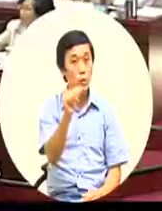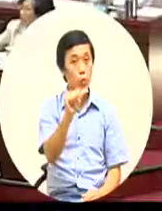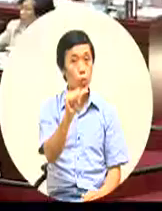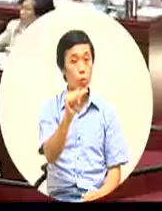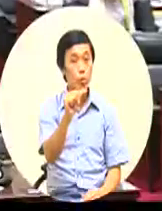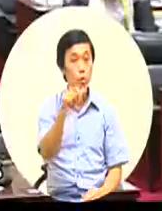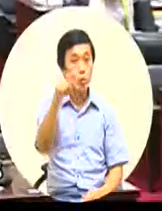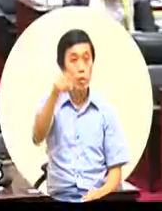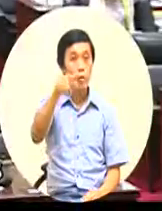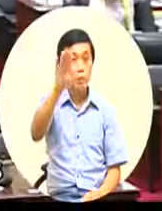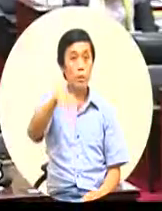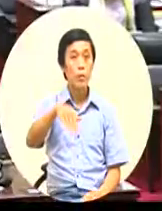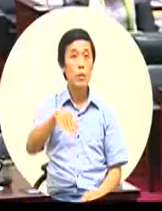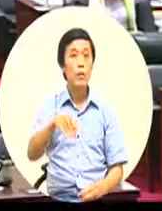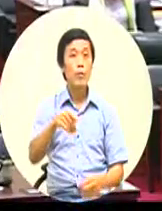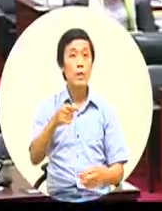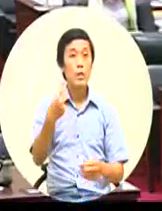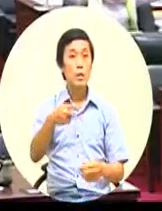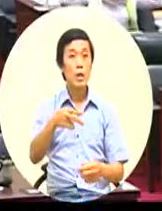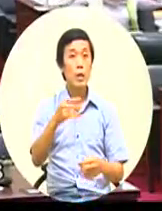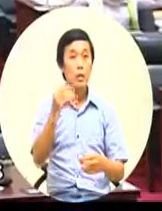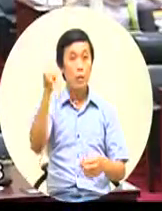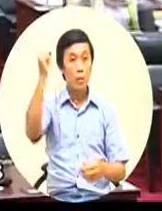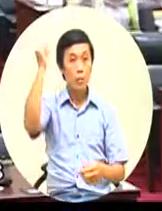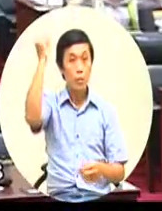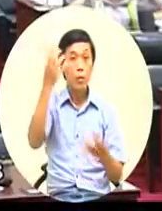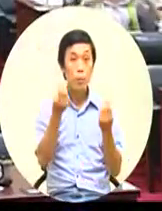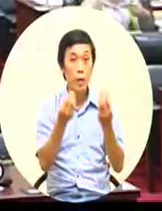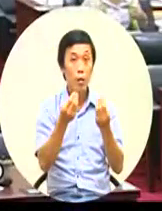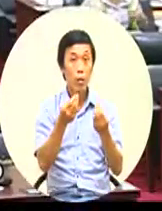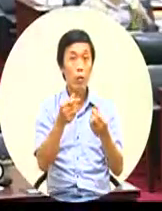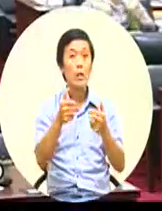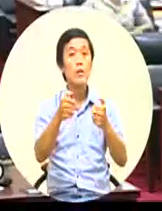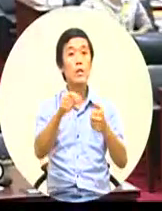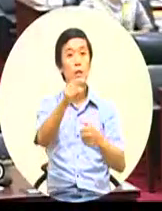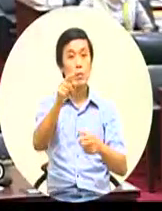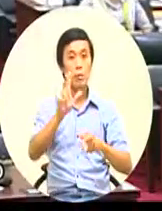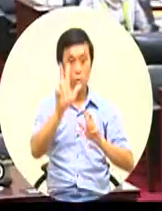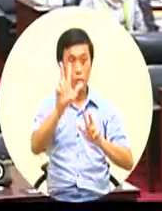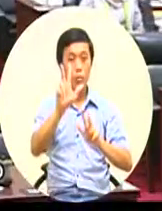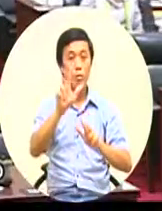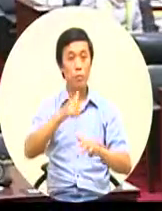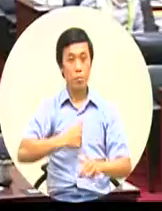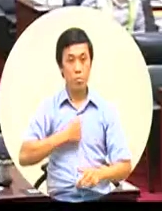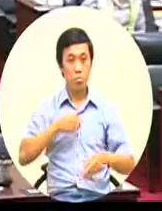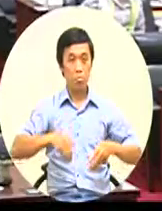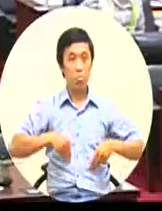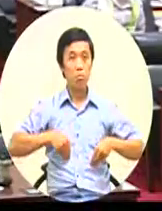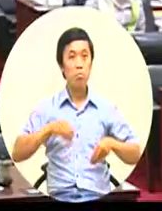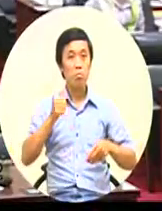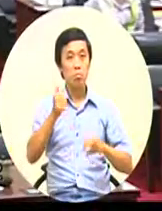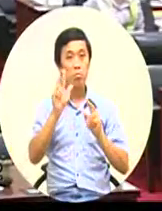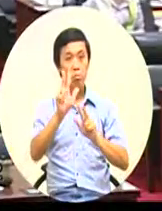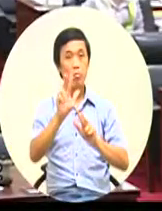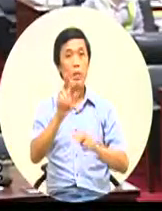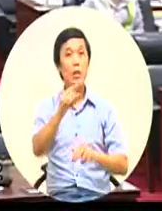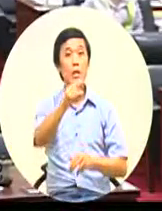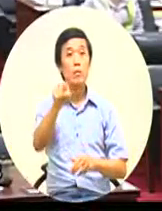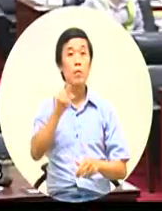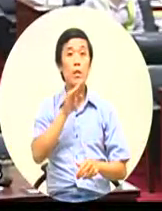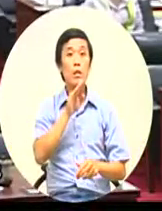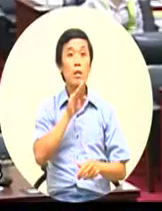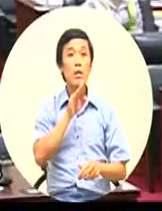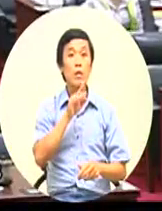落来。几六个无举手的，感谢恁的诚实。恁迄天是受灾祸